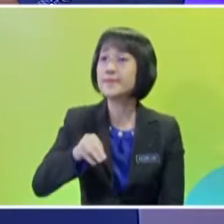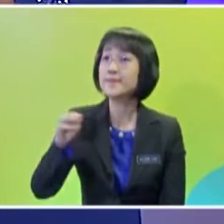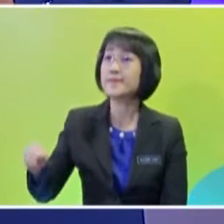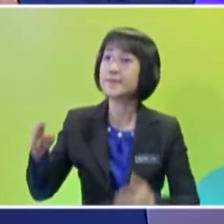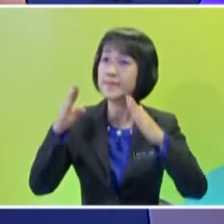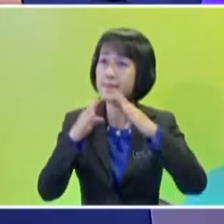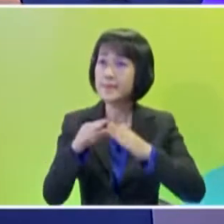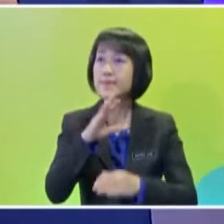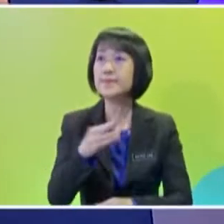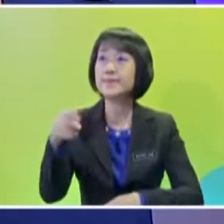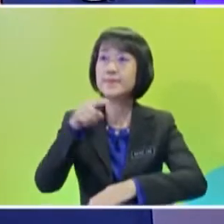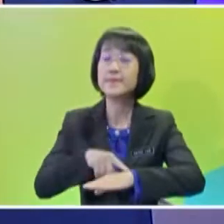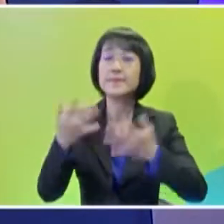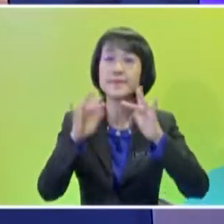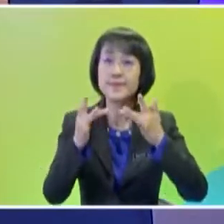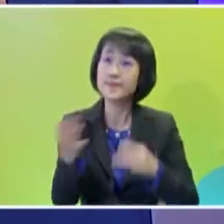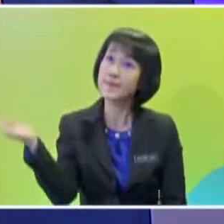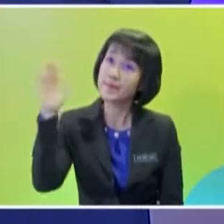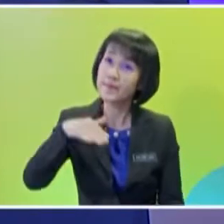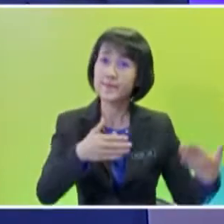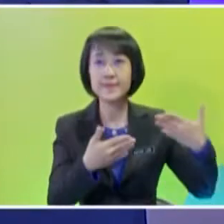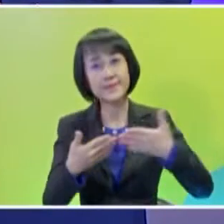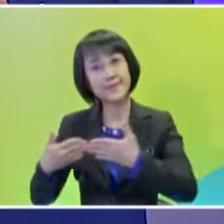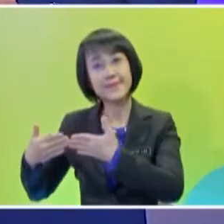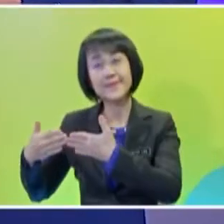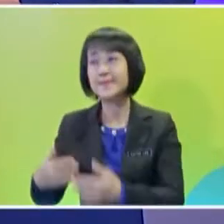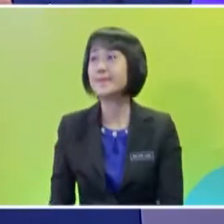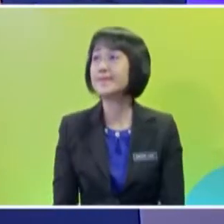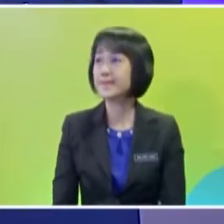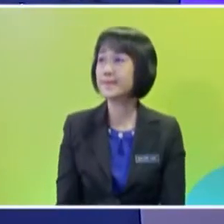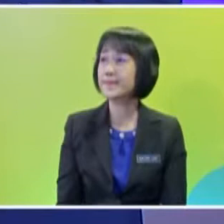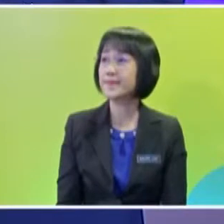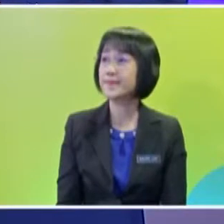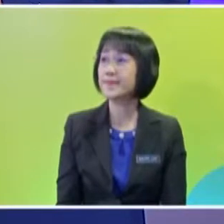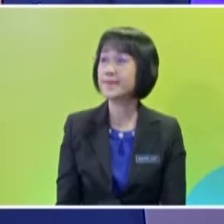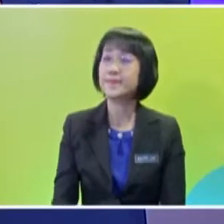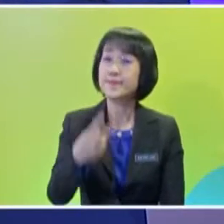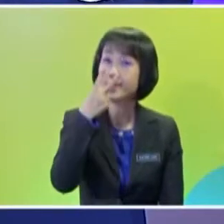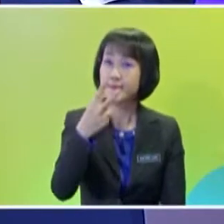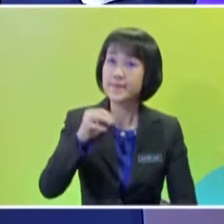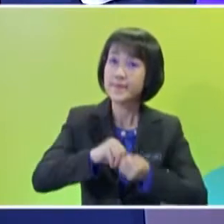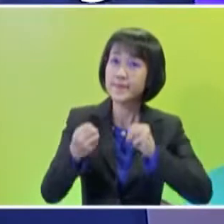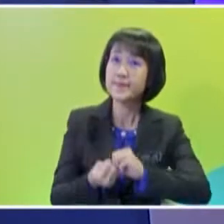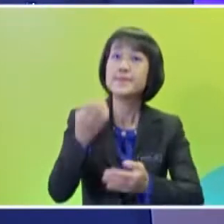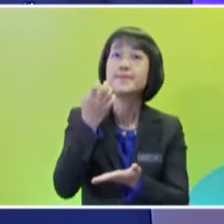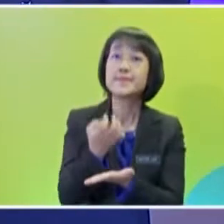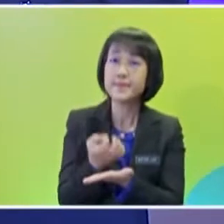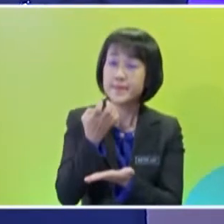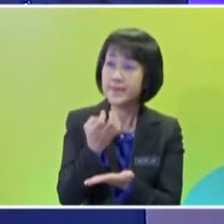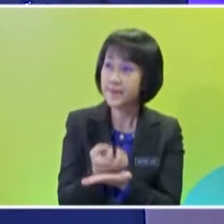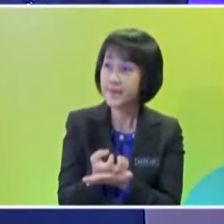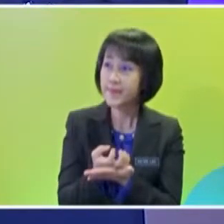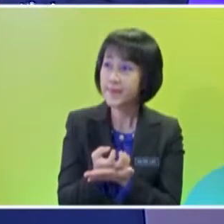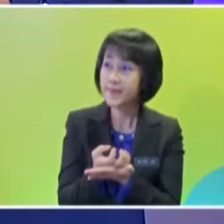juga yang sertai kita mari kita teruskan Oke kita akan lihat dulu kepada krisis ekonomi oke